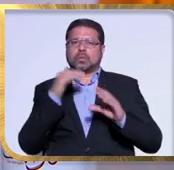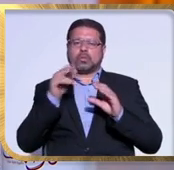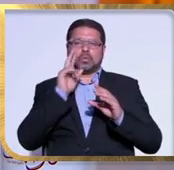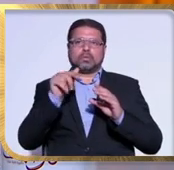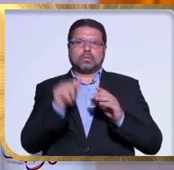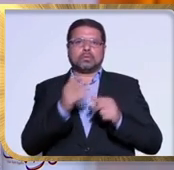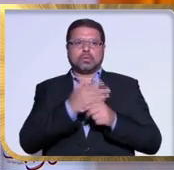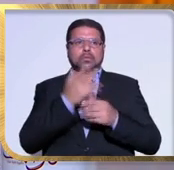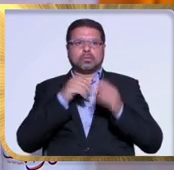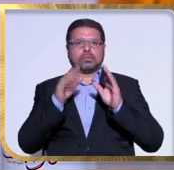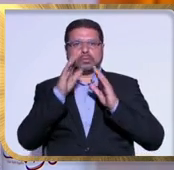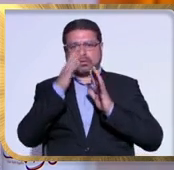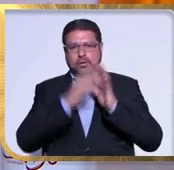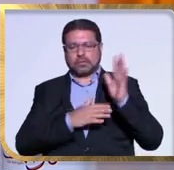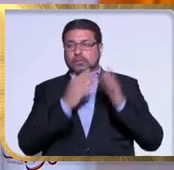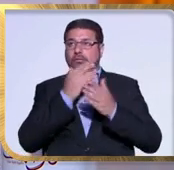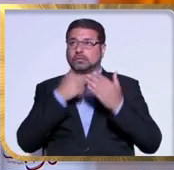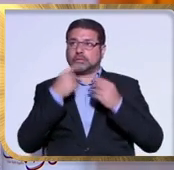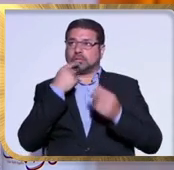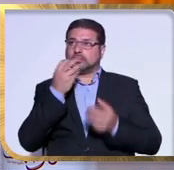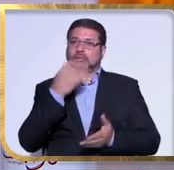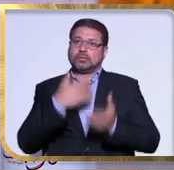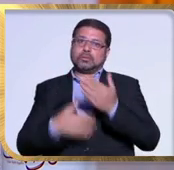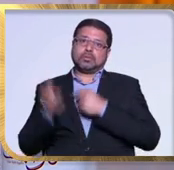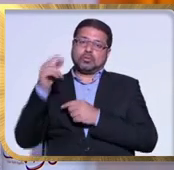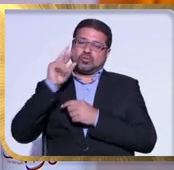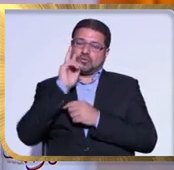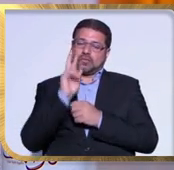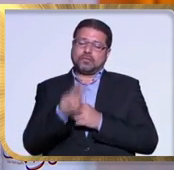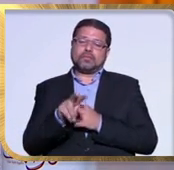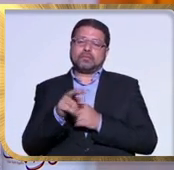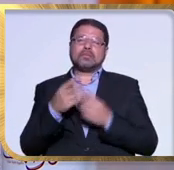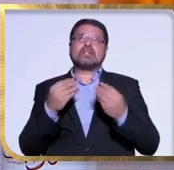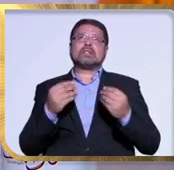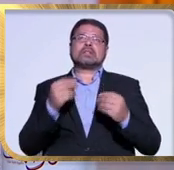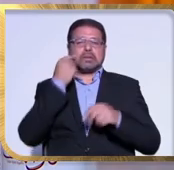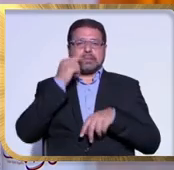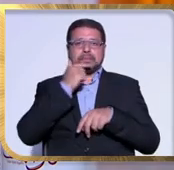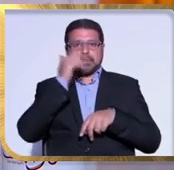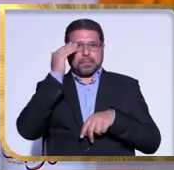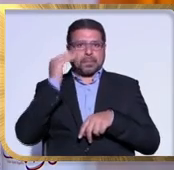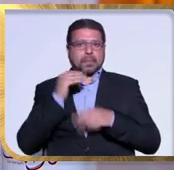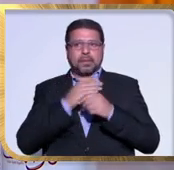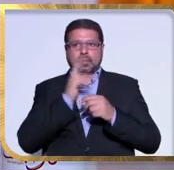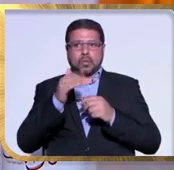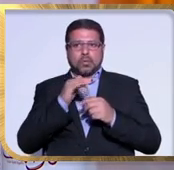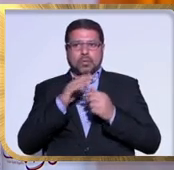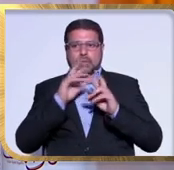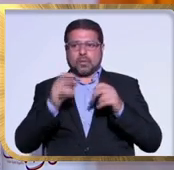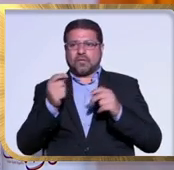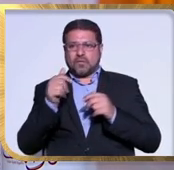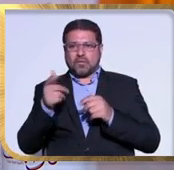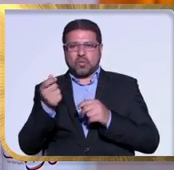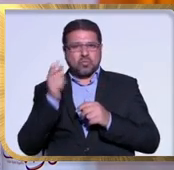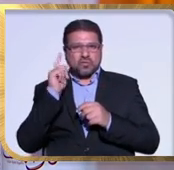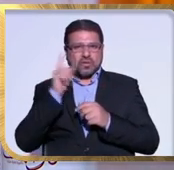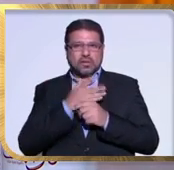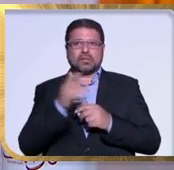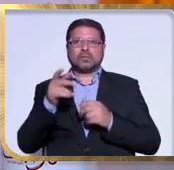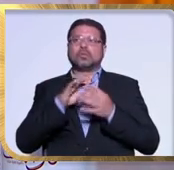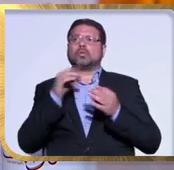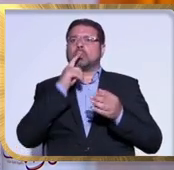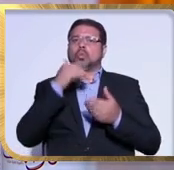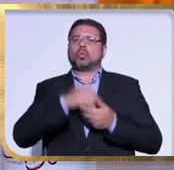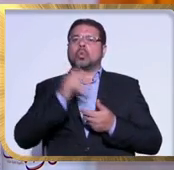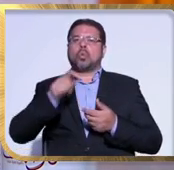واللي جت على الصفحه على مدار سنوات كثيره الحقيقه يعني كثير من النساء لمجرد عدم اطلاعها على مصدر دخل الزوج